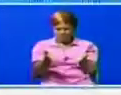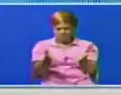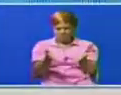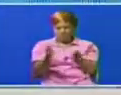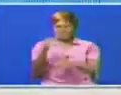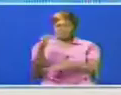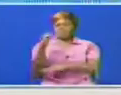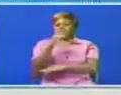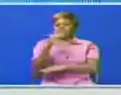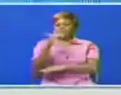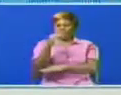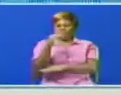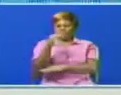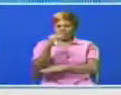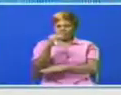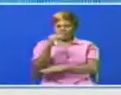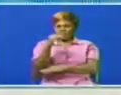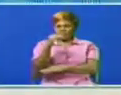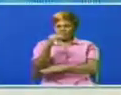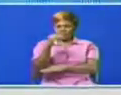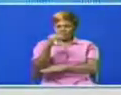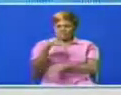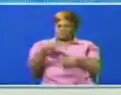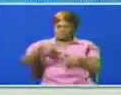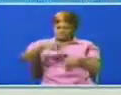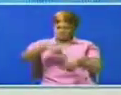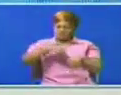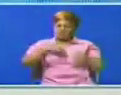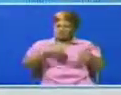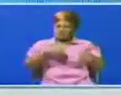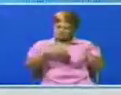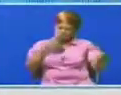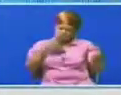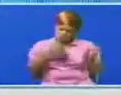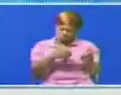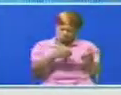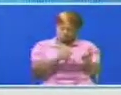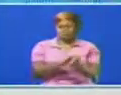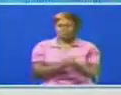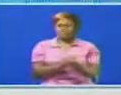mji wa Harare jijini Zimbabwe kule, na itakuwa ni wenye kuzifuatilia kwa umakini. Tuendelee na taarifa.